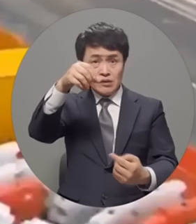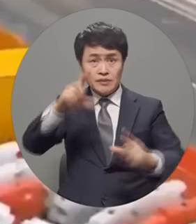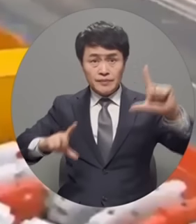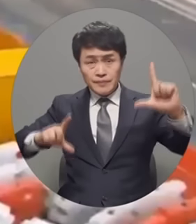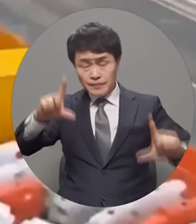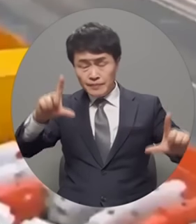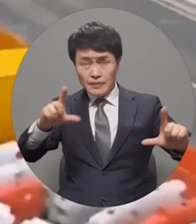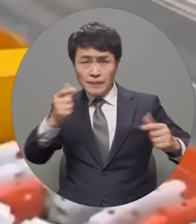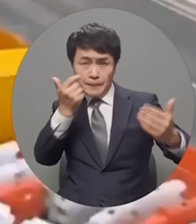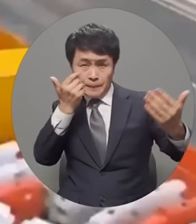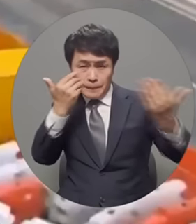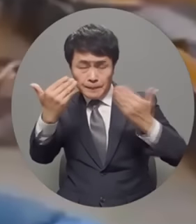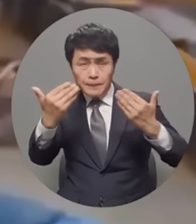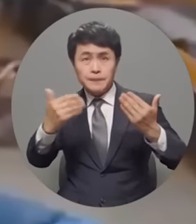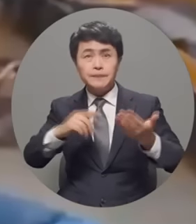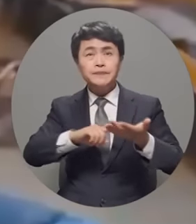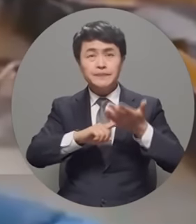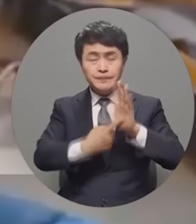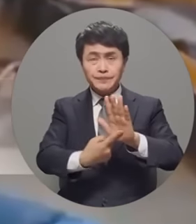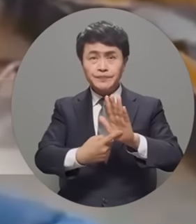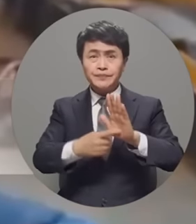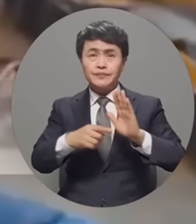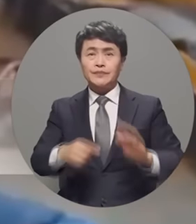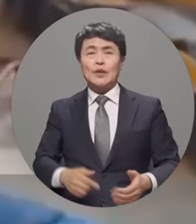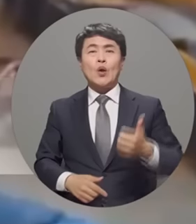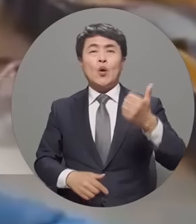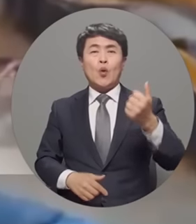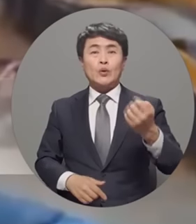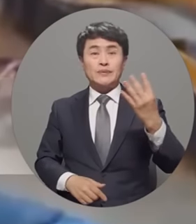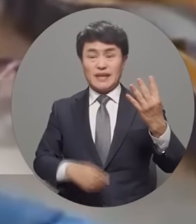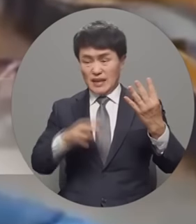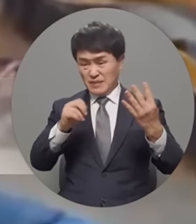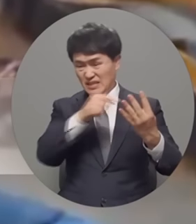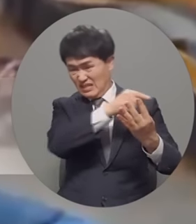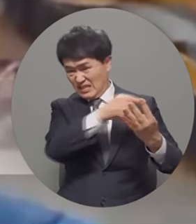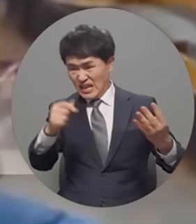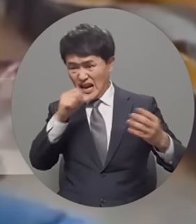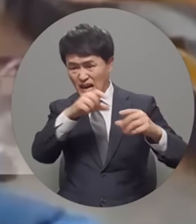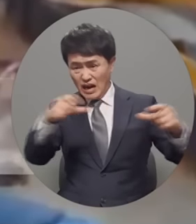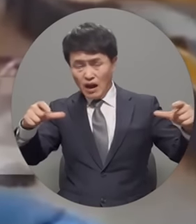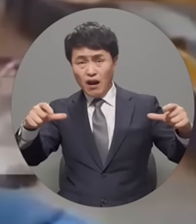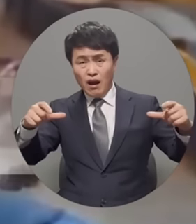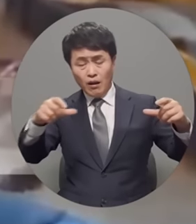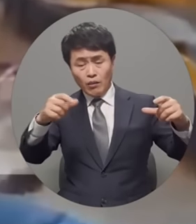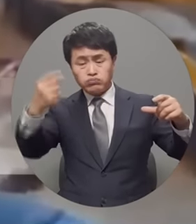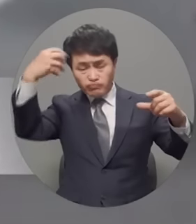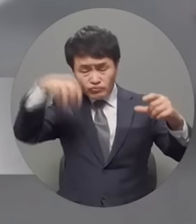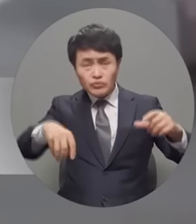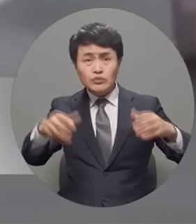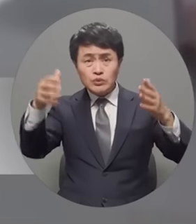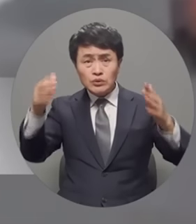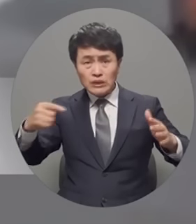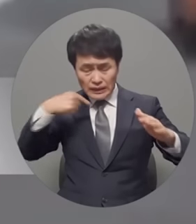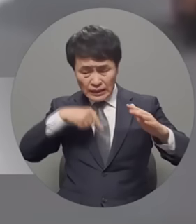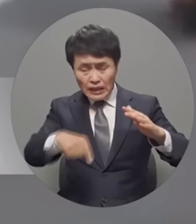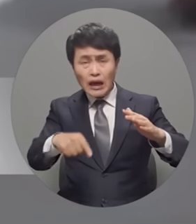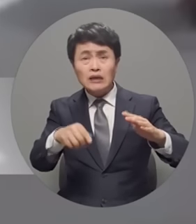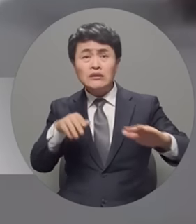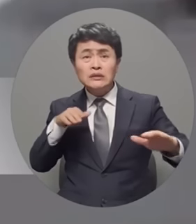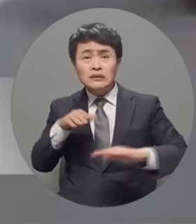더 자세히 찍혔습니다. 54m짜리 거대한 빔들이 고가도로 아래로 떨어져 내리는 동안 도로 아래를 지나던